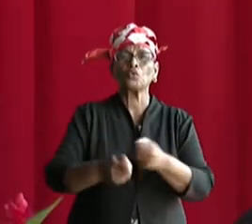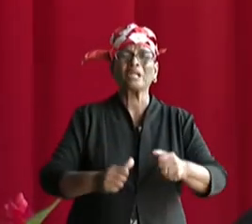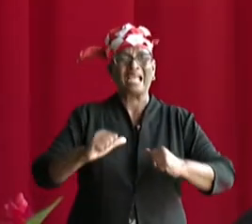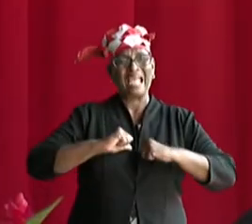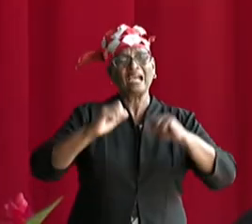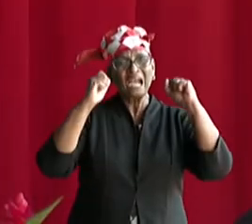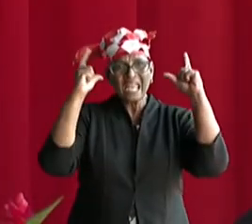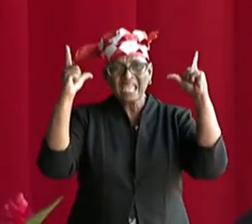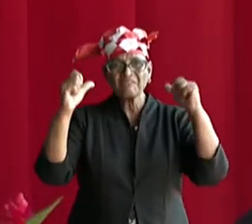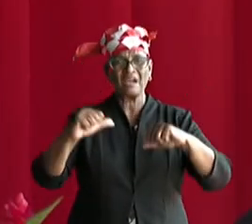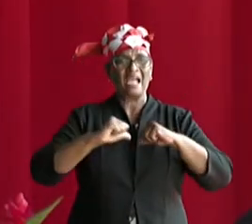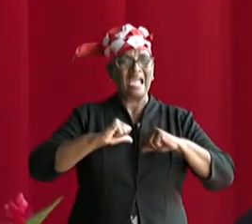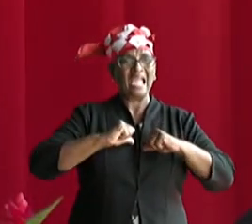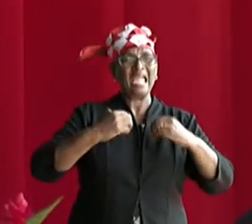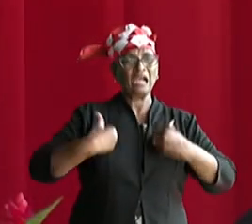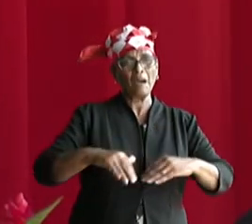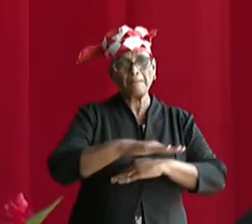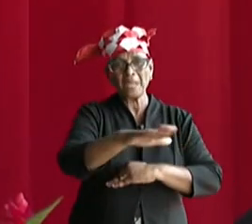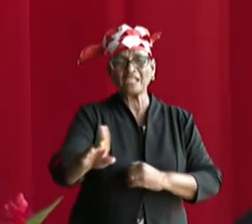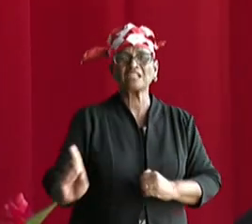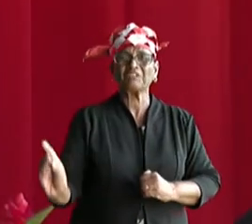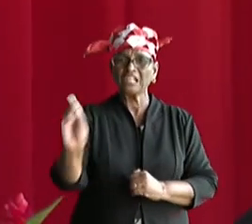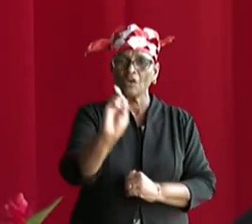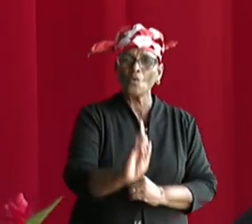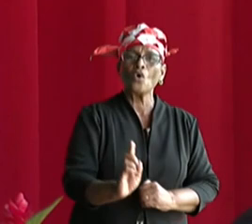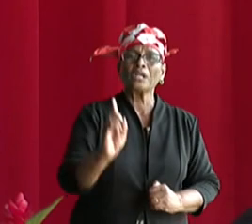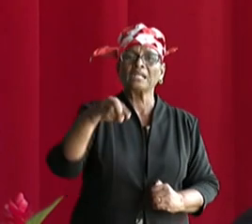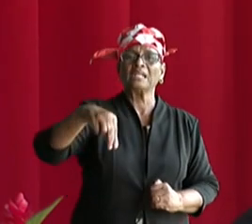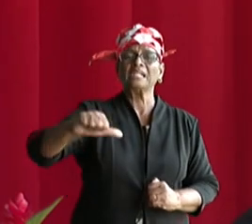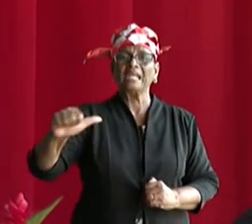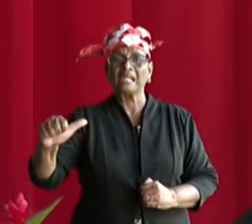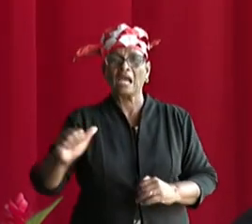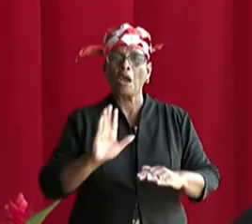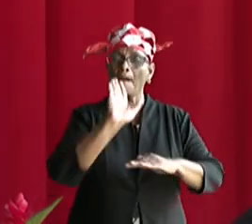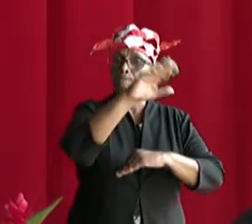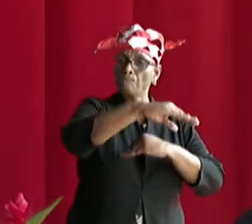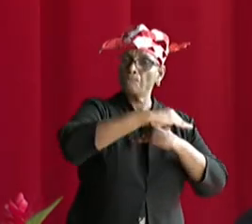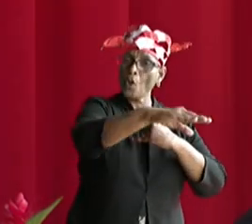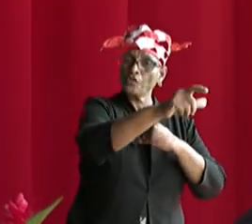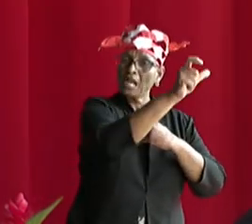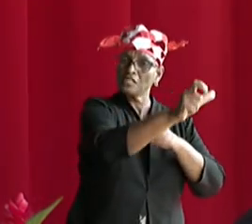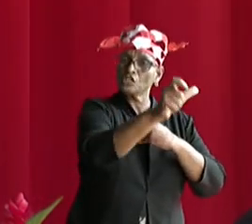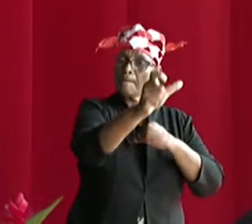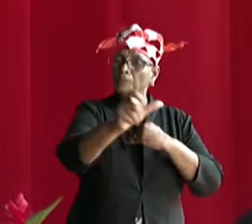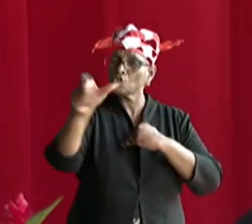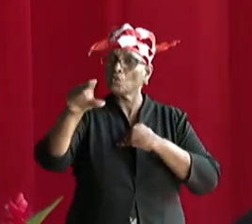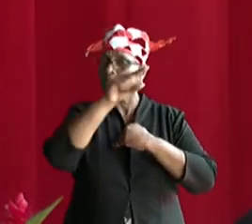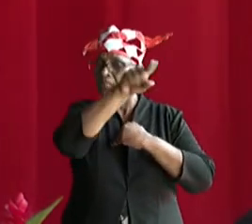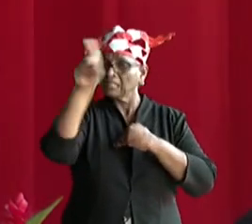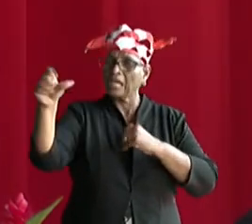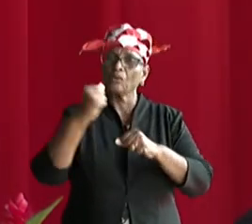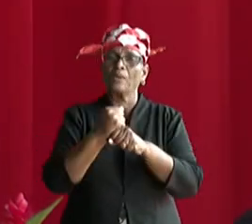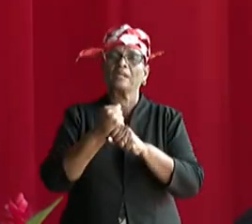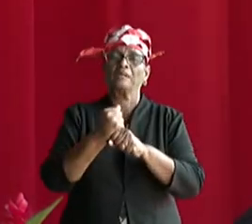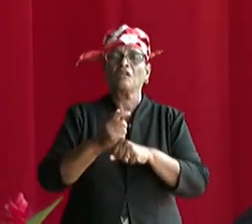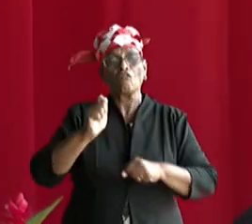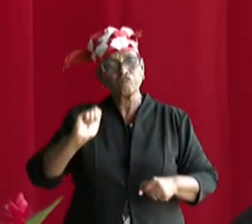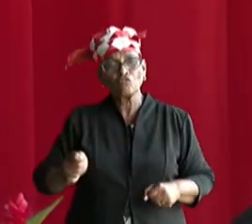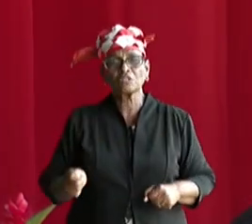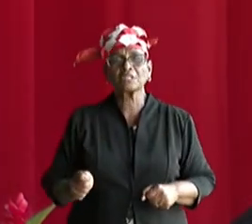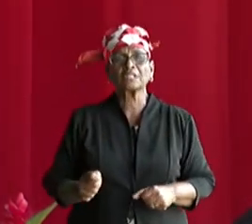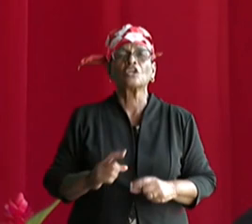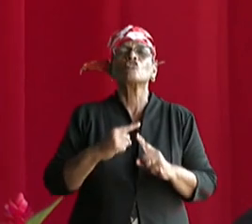leger, eigen volksvertegenwoordiging, eigen buitenlandse vertegenwoordiging, you name it, meneer de voorzitter.